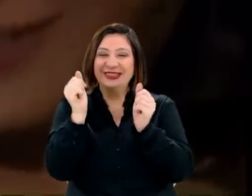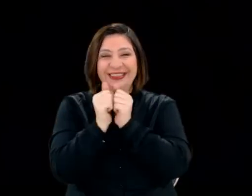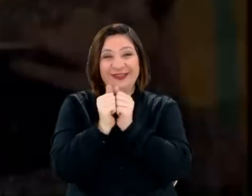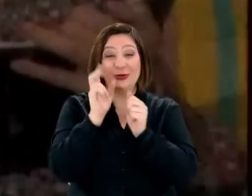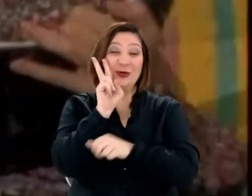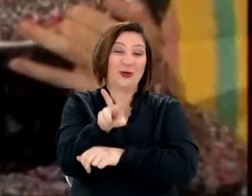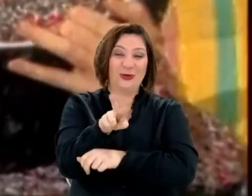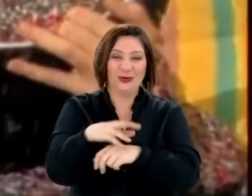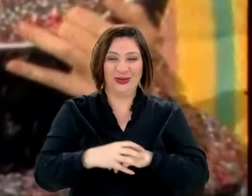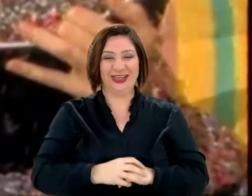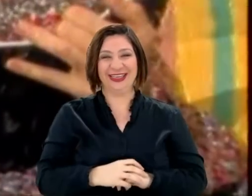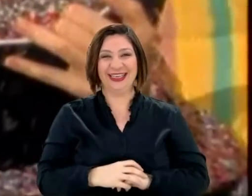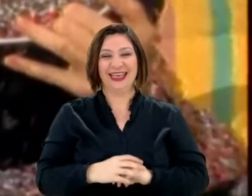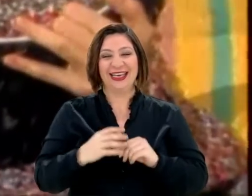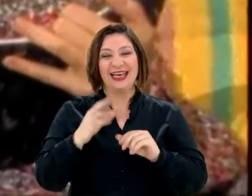canlandırdığınızı gördük.